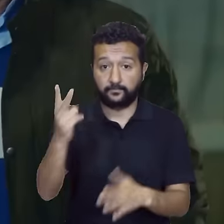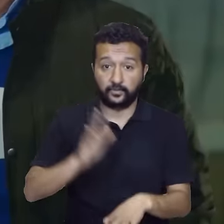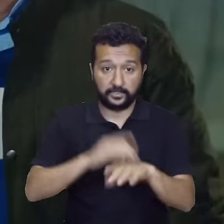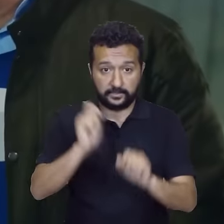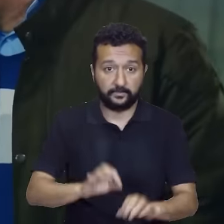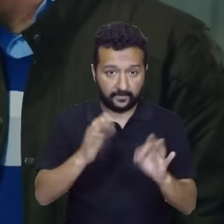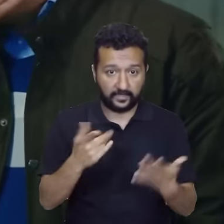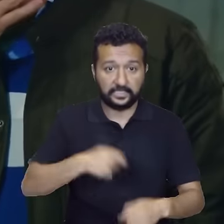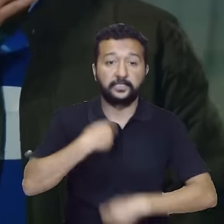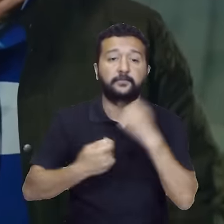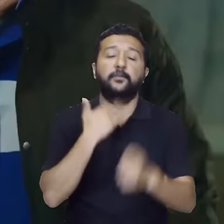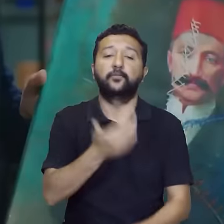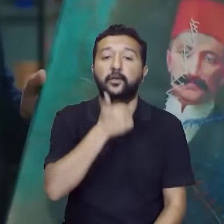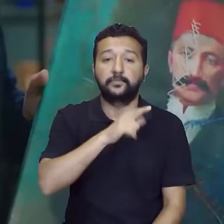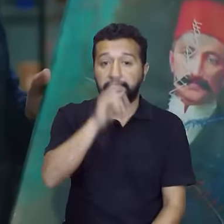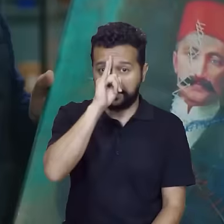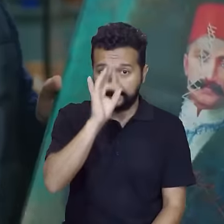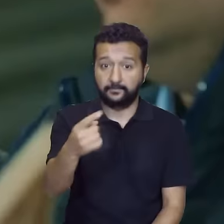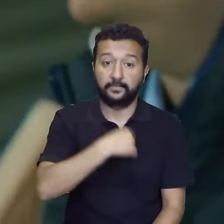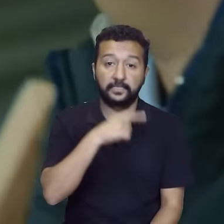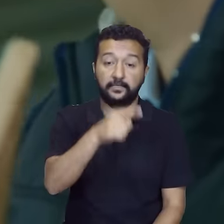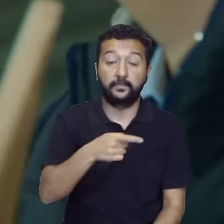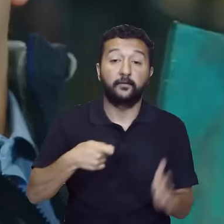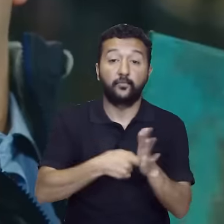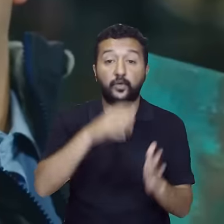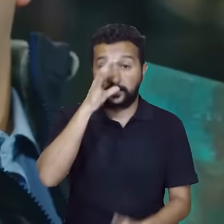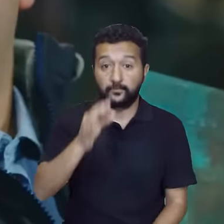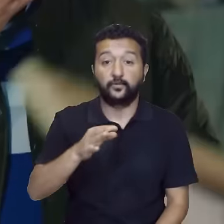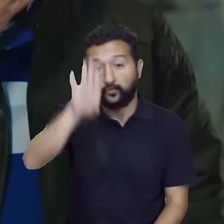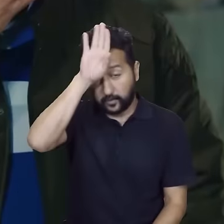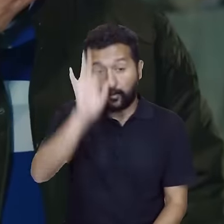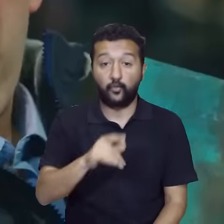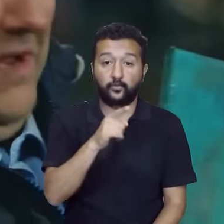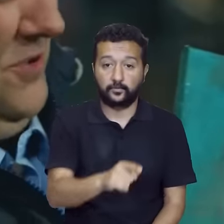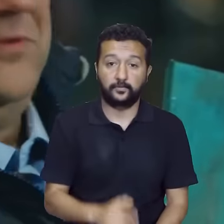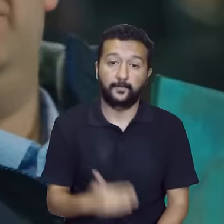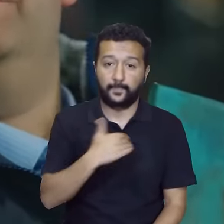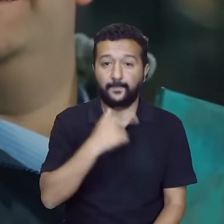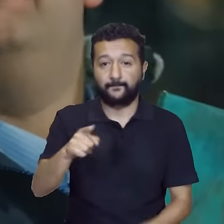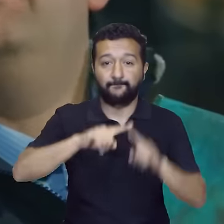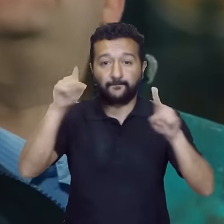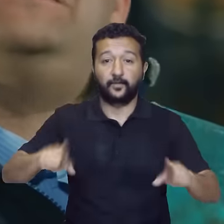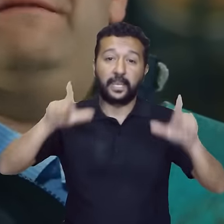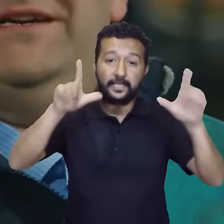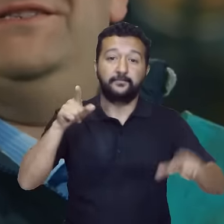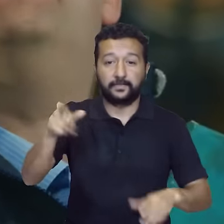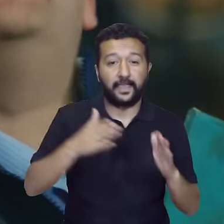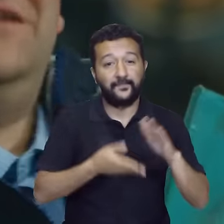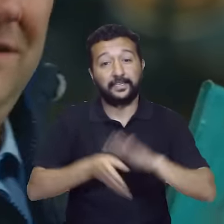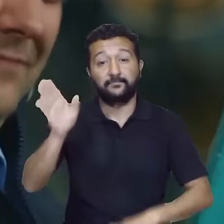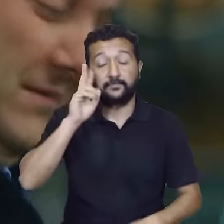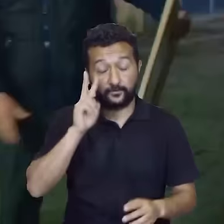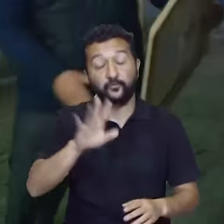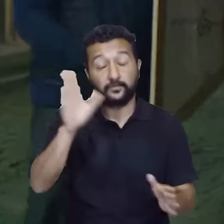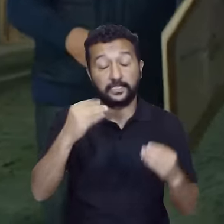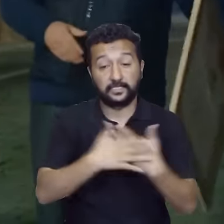değil mi? Evet. Saçmalama abicim, saçmalama. Kıskanıyorsunuz siz beni. Mühür kimdeyse Süleyman odur. Aa. Ben şunu dükkanımı asayım, oradan da eve kaçacağım. Hadi